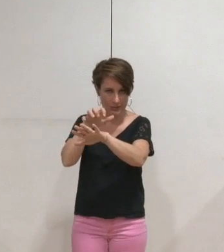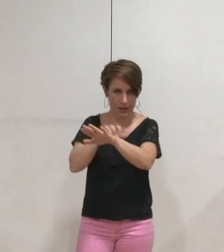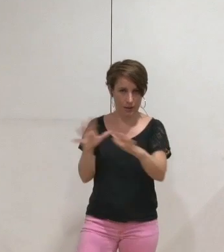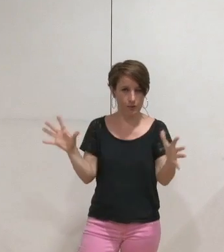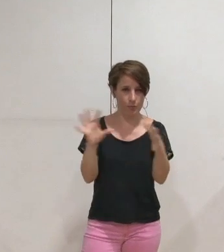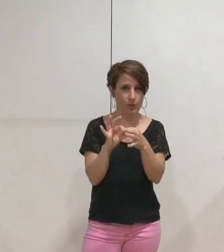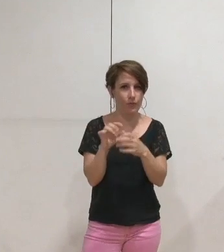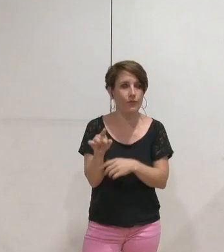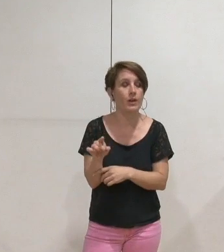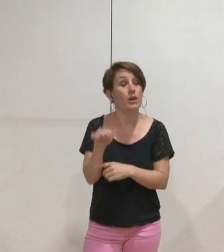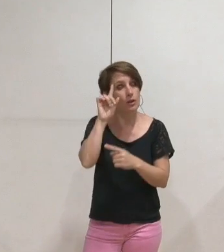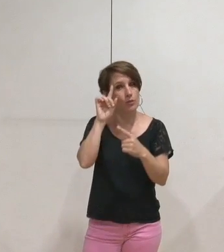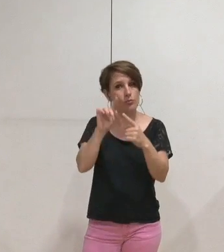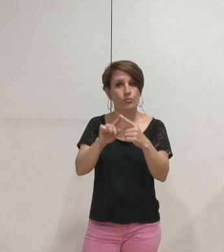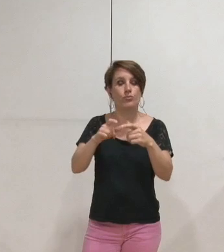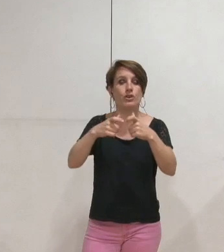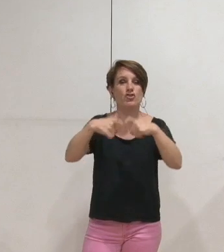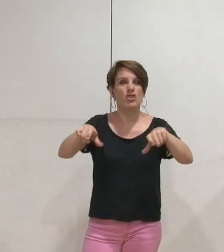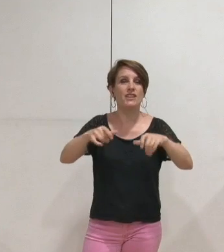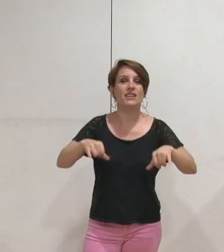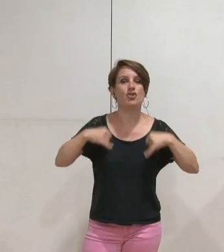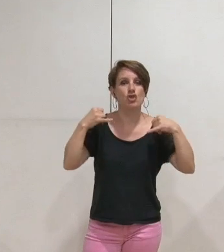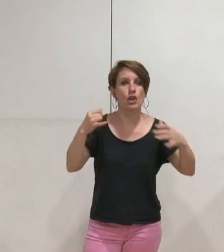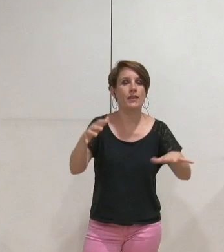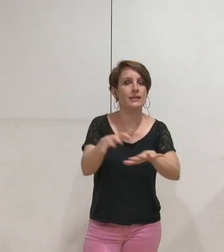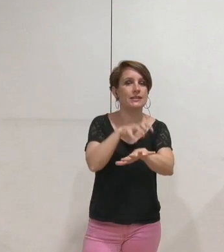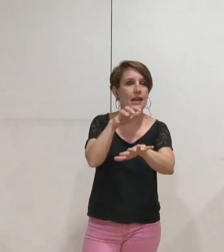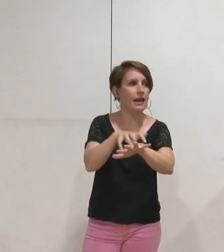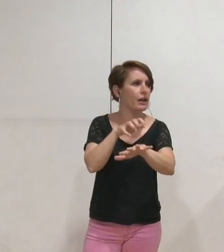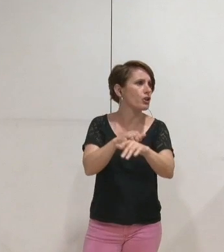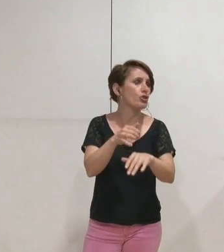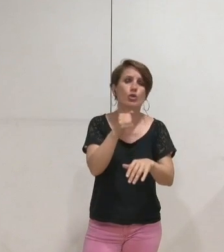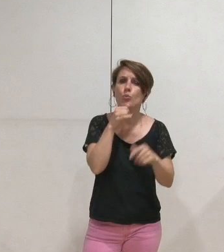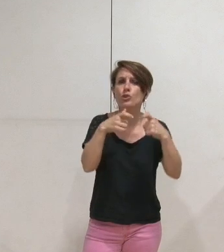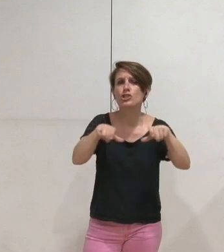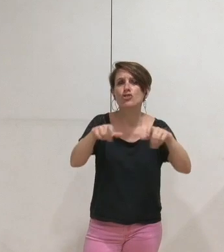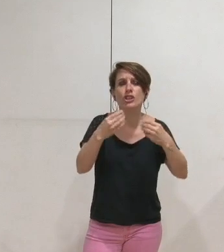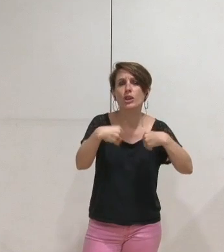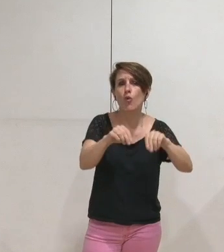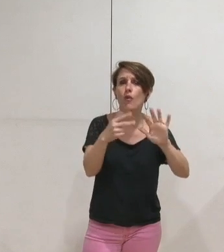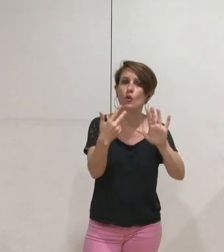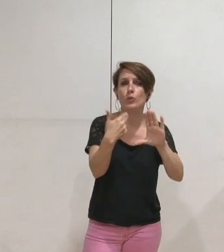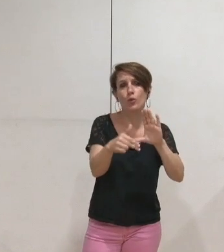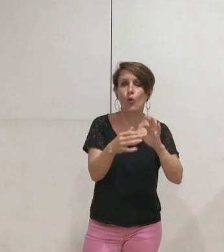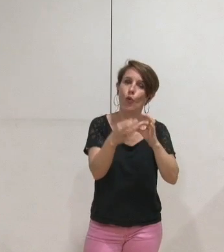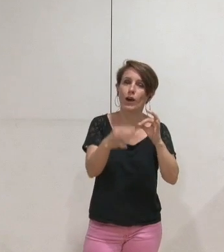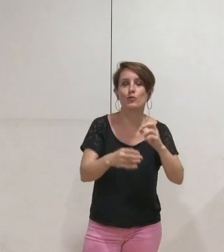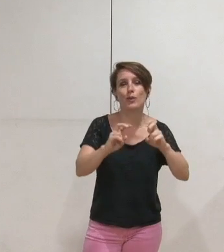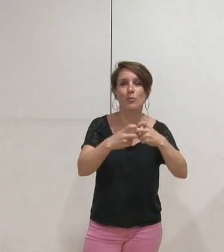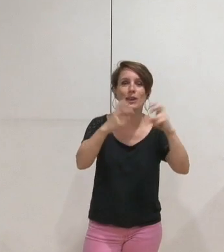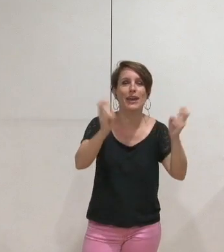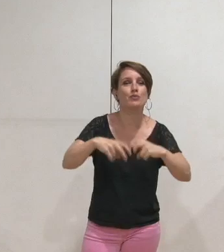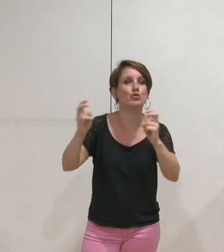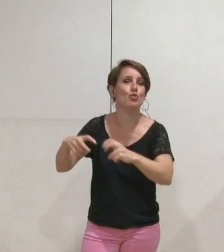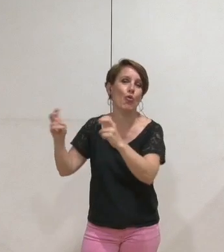l'iser pour l'opération chéquier jeune iszer donc c'est le le petit chéquier qui se vend à 8 € qui permet d'avoir des des réductions